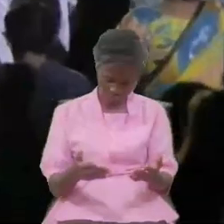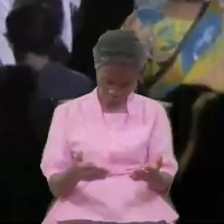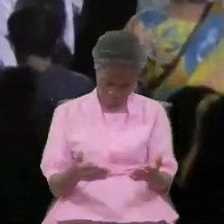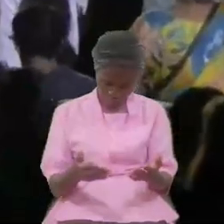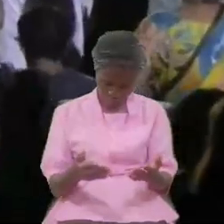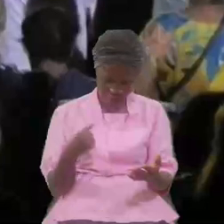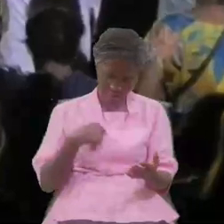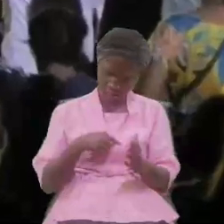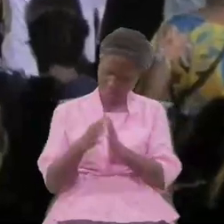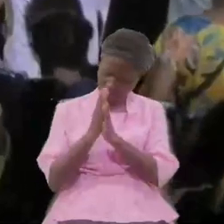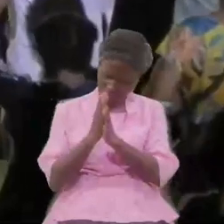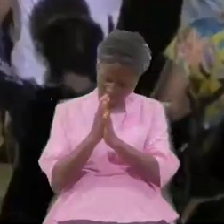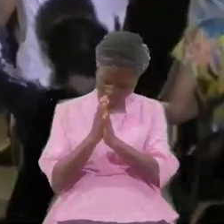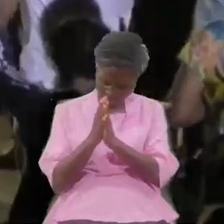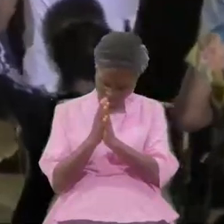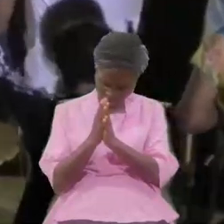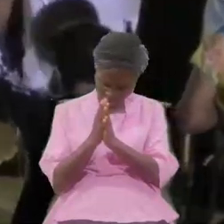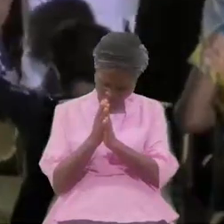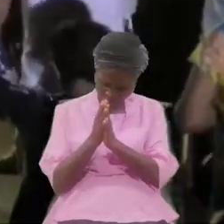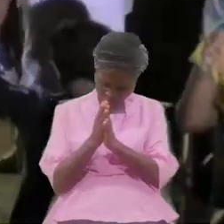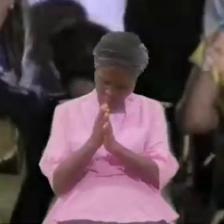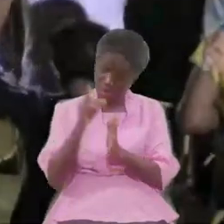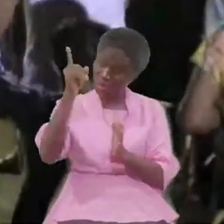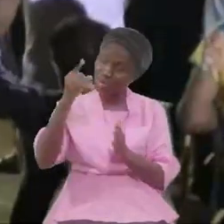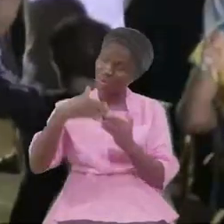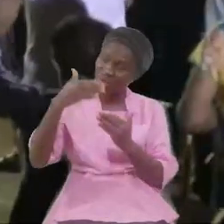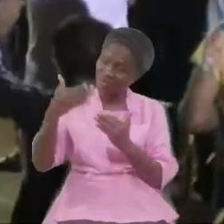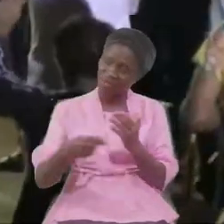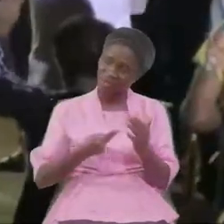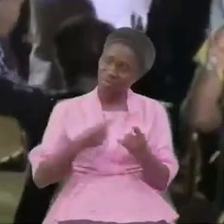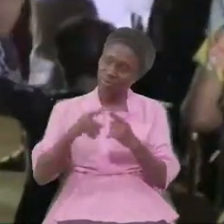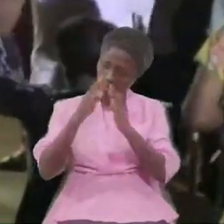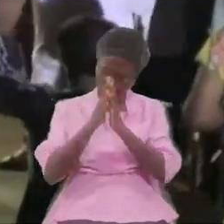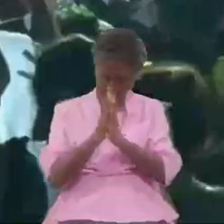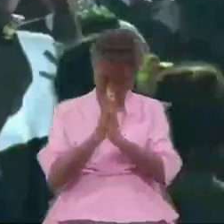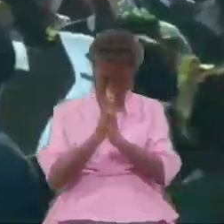Nous prions Seigneur. Tu nous as invités à prier.